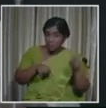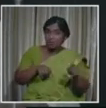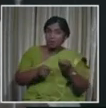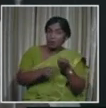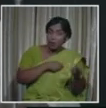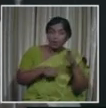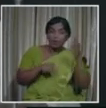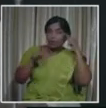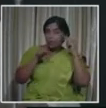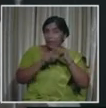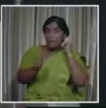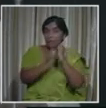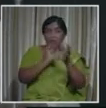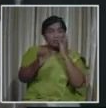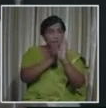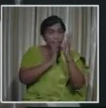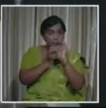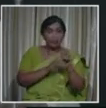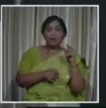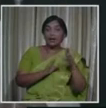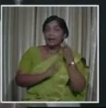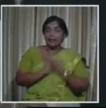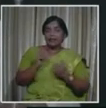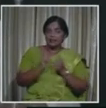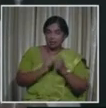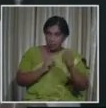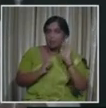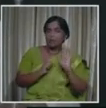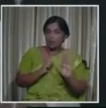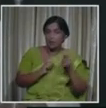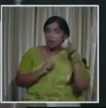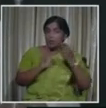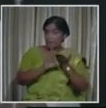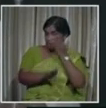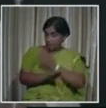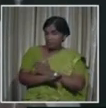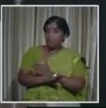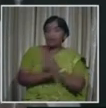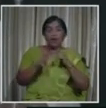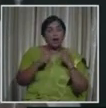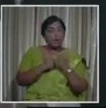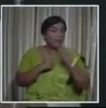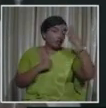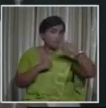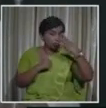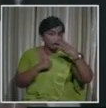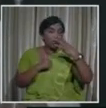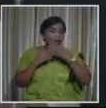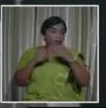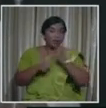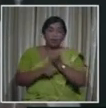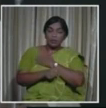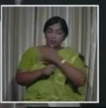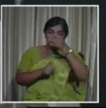ප්‍රහාර පිළිබඳව බස් රථ ගිනිතියපු මිනිසු පිළිබඳව නීතිය ක්‍රියාත්මක වෙන්න ඕන ඊට ඉස්සෙල්ලා අප්‍රේල් මාසේ 3 වෙනි ඉඳලා ගෝඨාභය